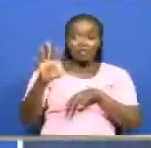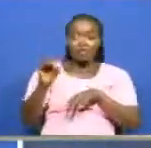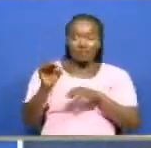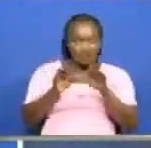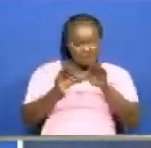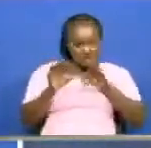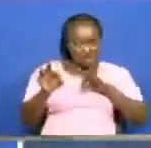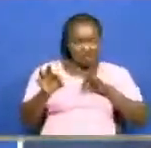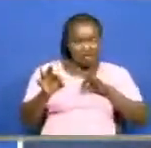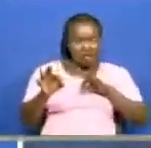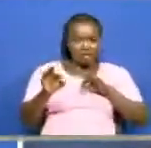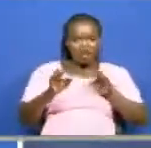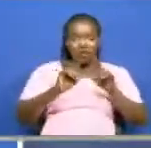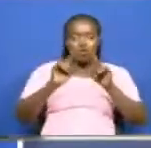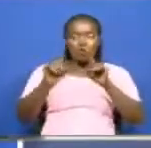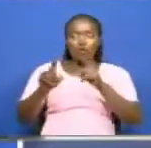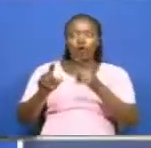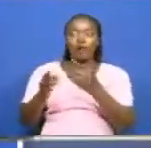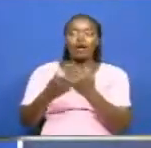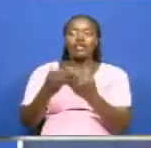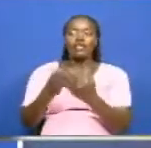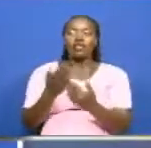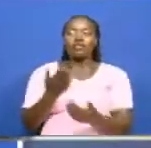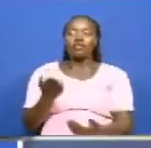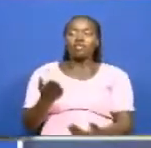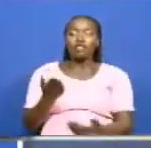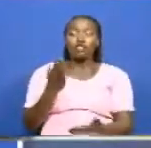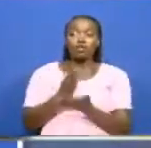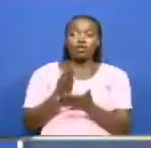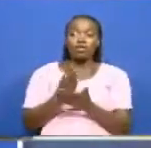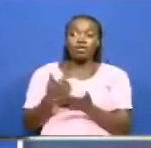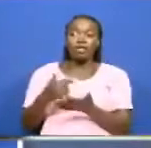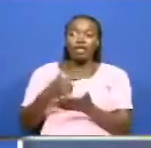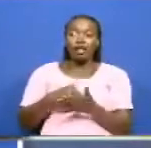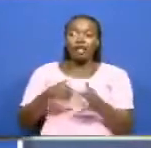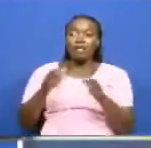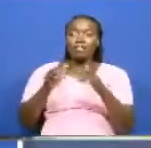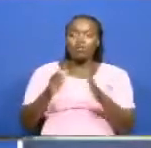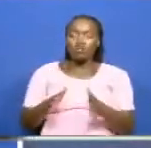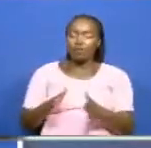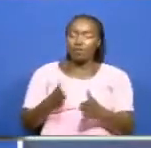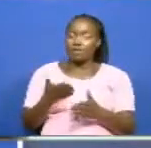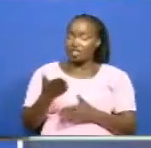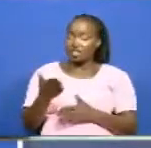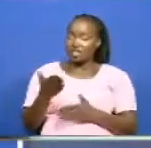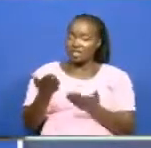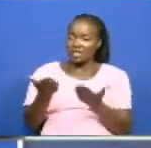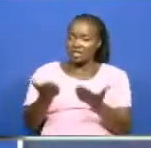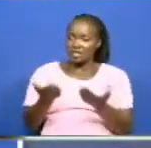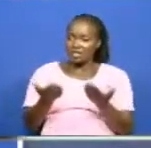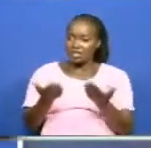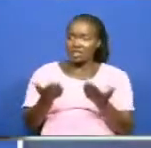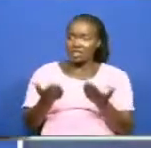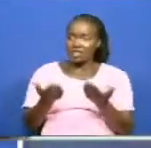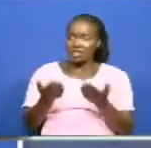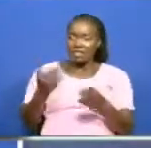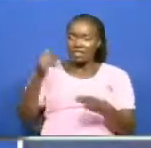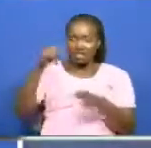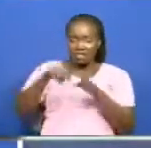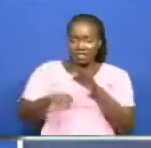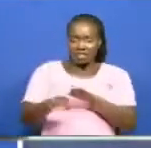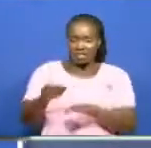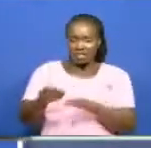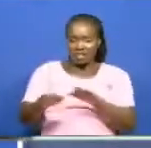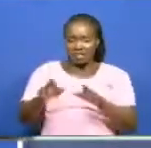the shores to attend to the crop. Sisi kweli wakulima wa seaweed. Seaweed zinahitajika kulima kwenye bahari. Bahari